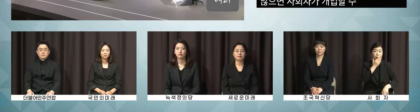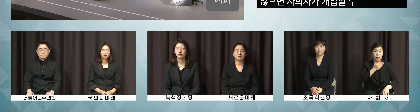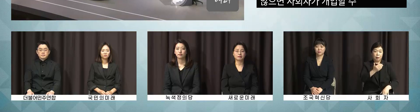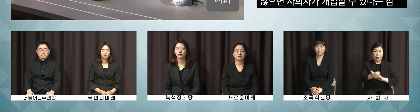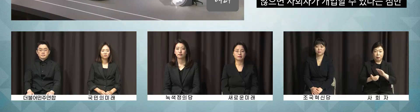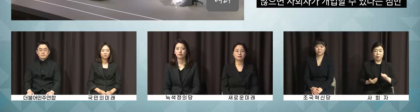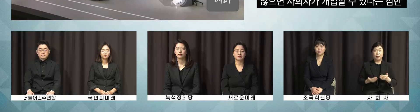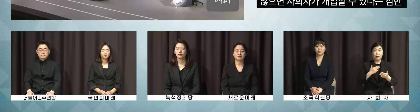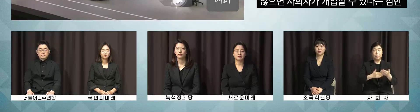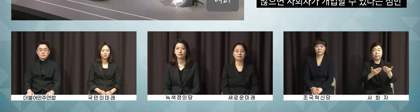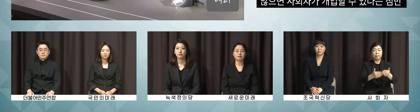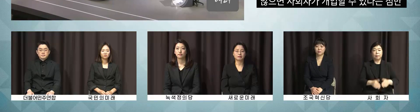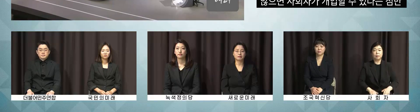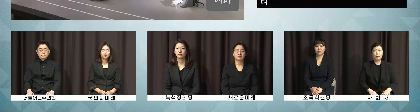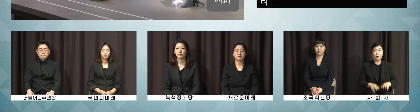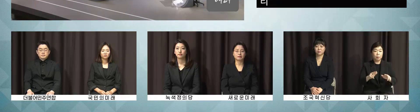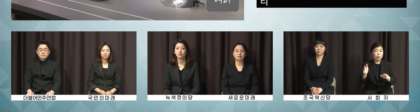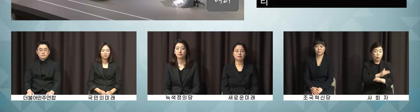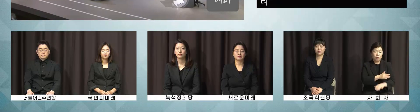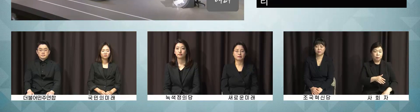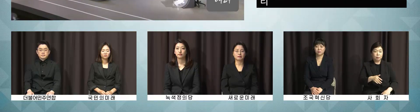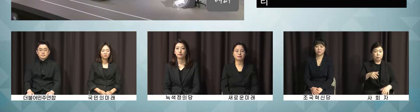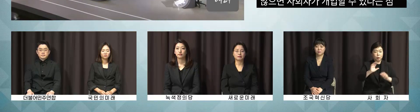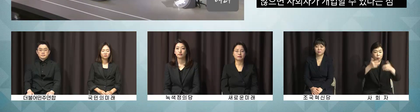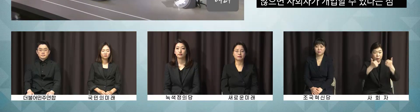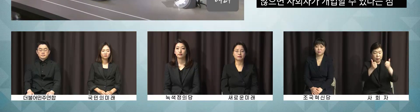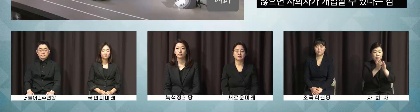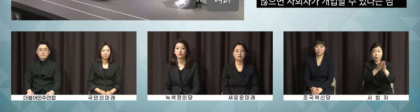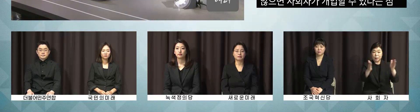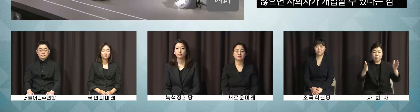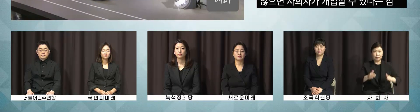미리 알려드립니다. 그럼 지금부터 주도권